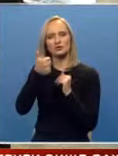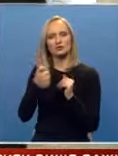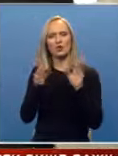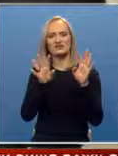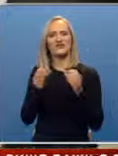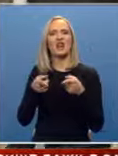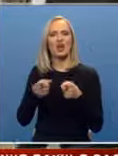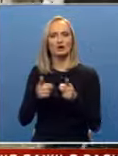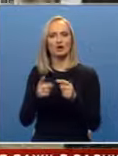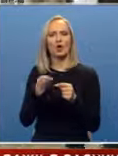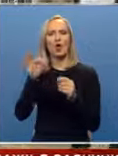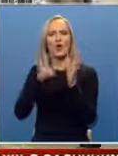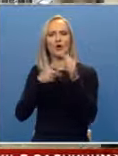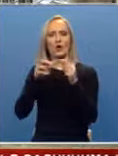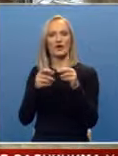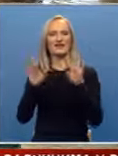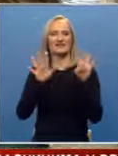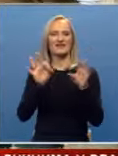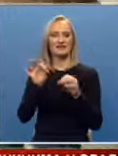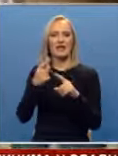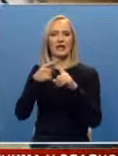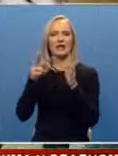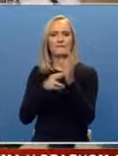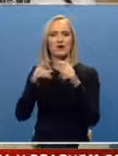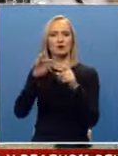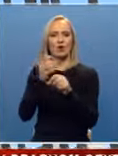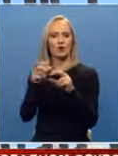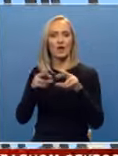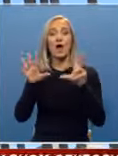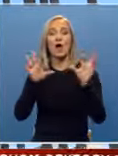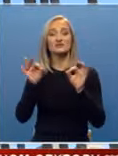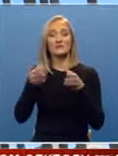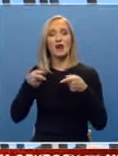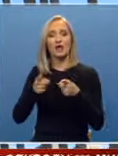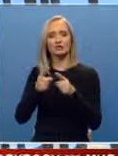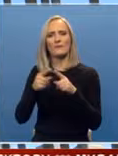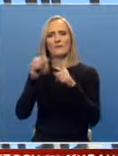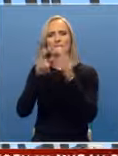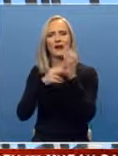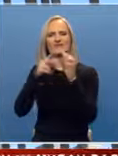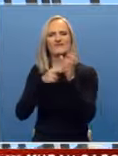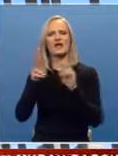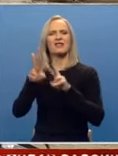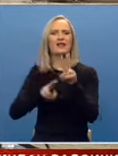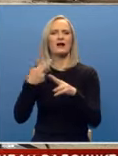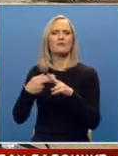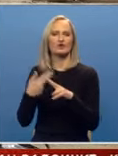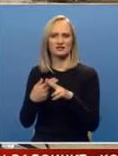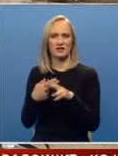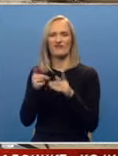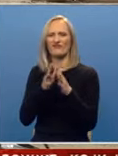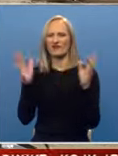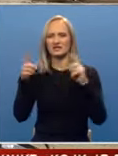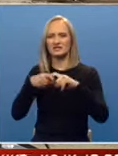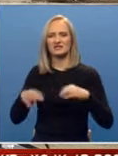190 ležaja za onkologiju, 90 za hematologiju i 80 ležaja za palijativnu njegu pacijenata. Ovo je velika stvar